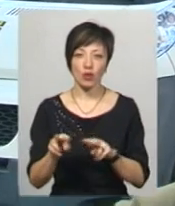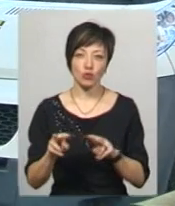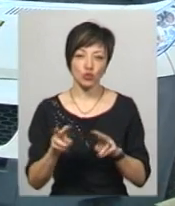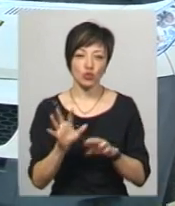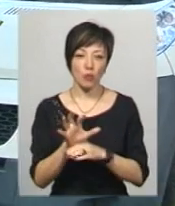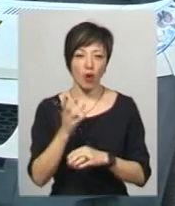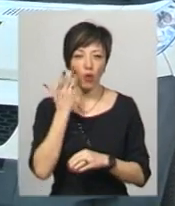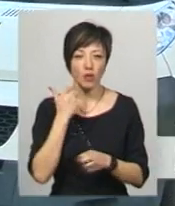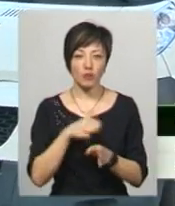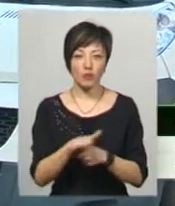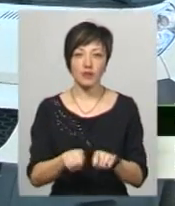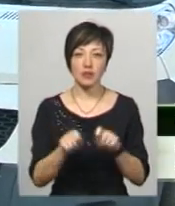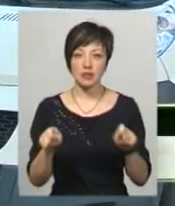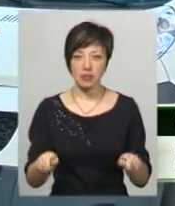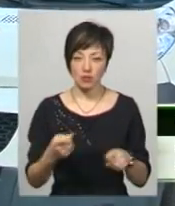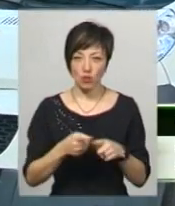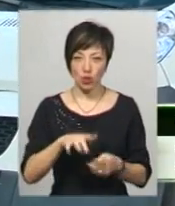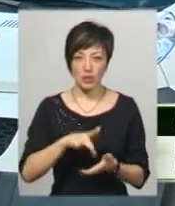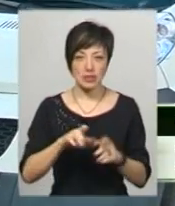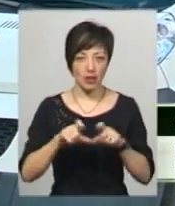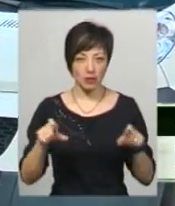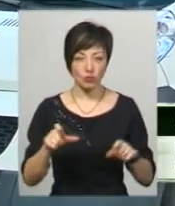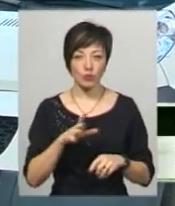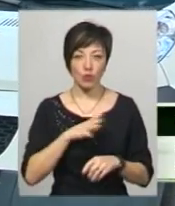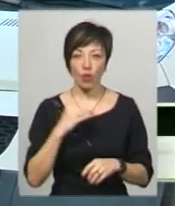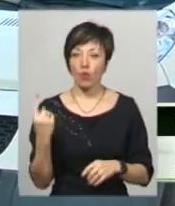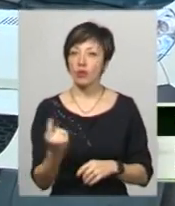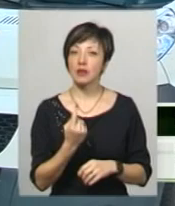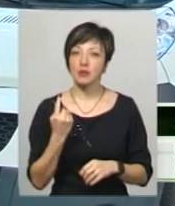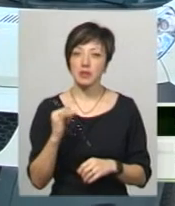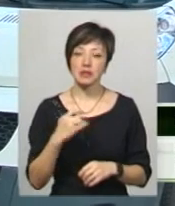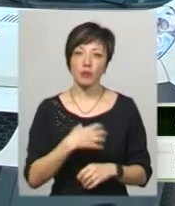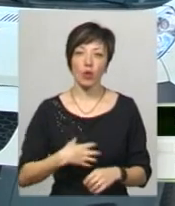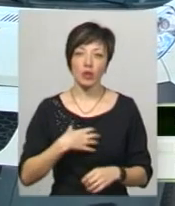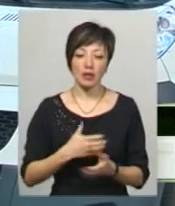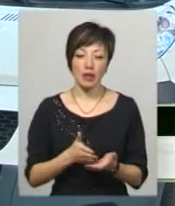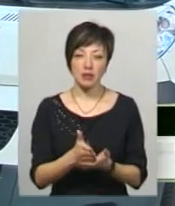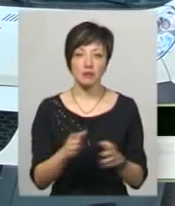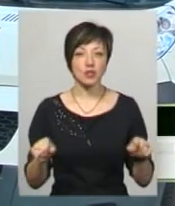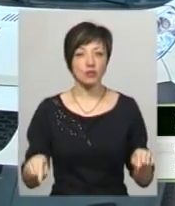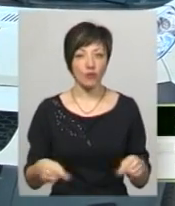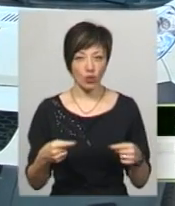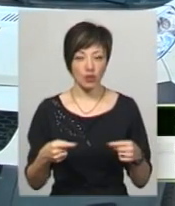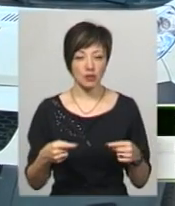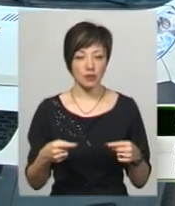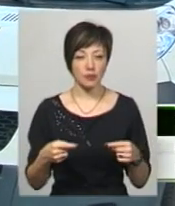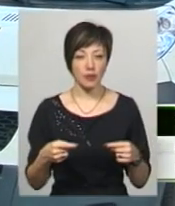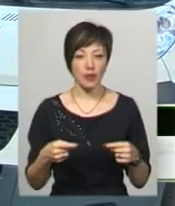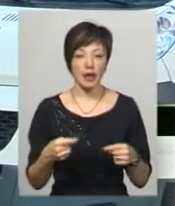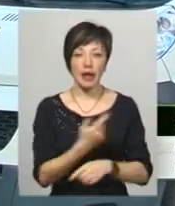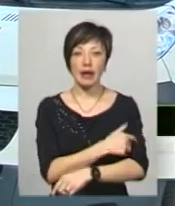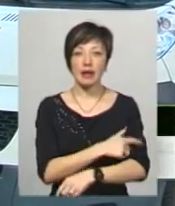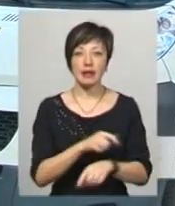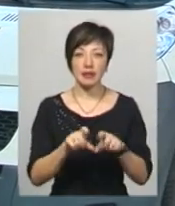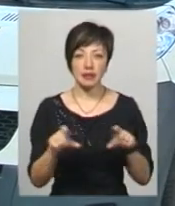Коли відбувалося відкриття кінологічного центру, було одним із пріоритетів – це створення клініки